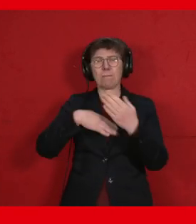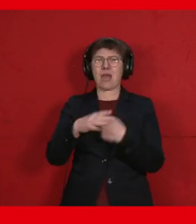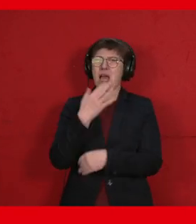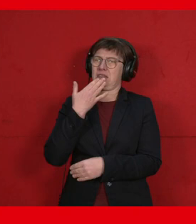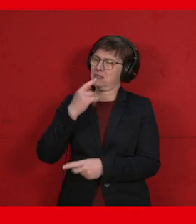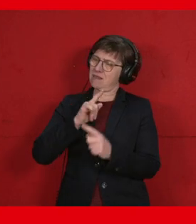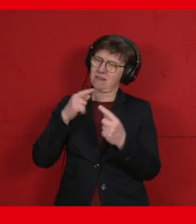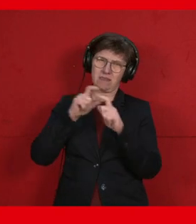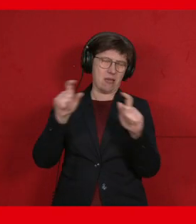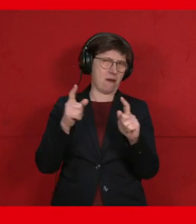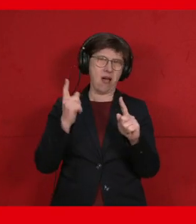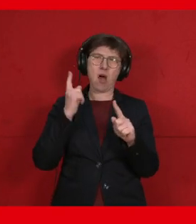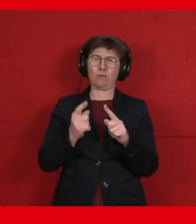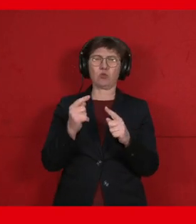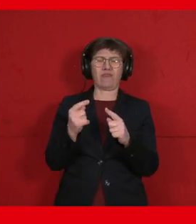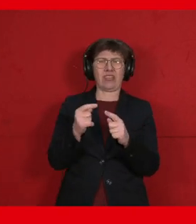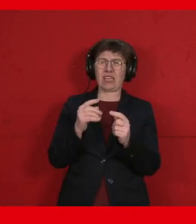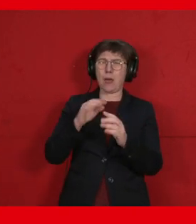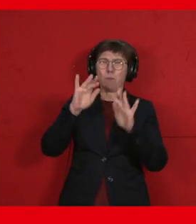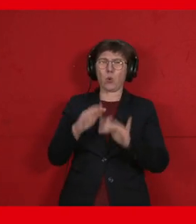und da müssen wir auch die Hürden ganz dringend überwinden.